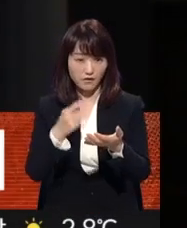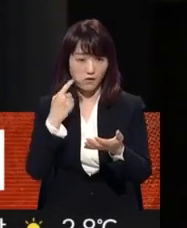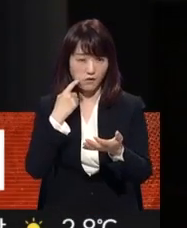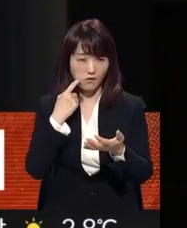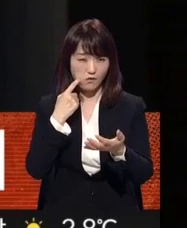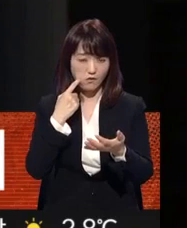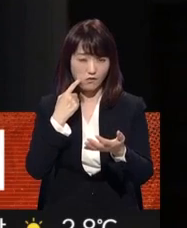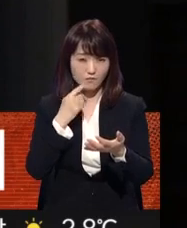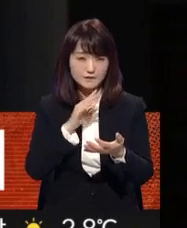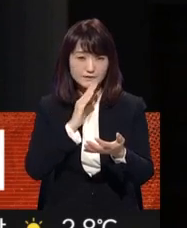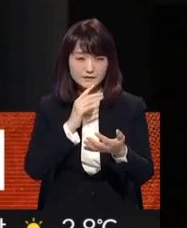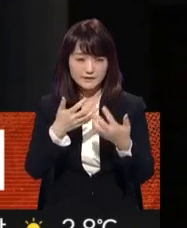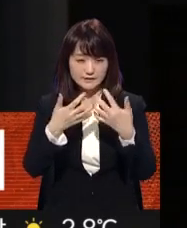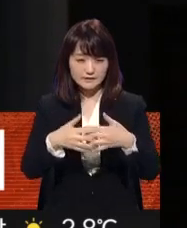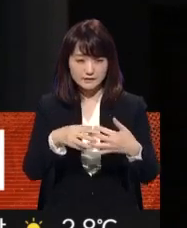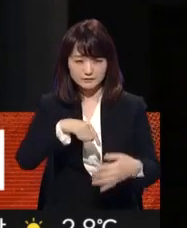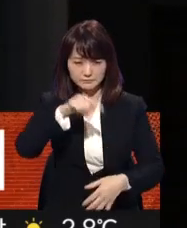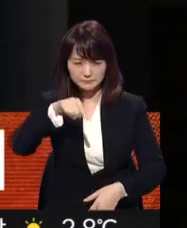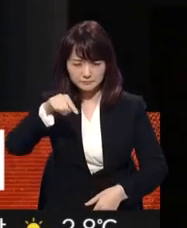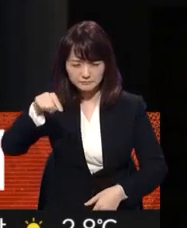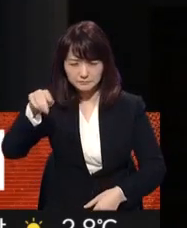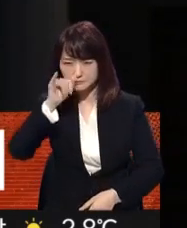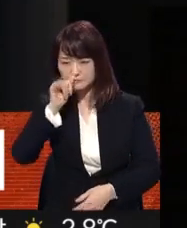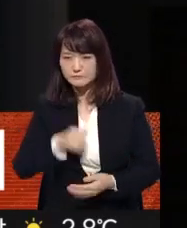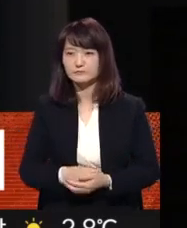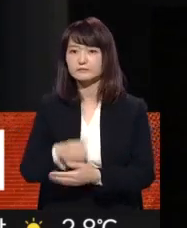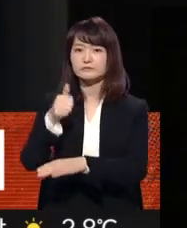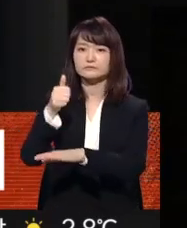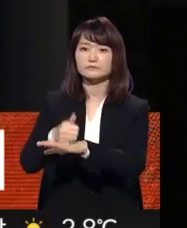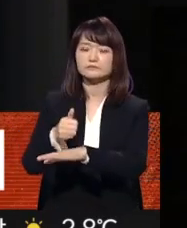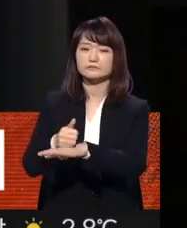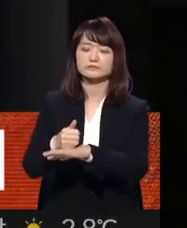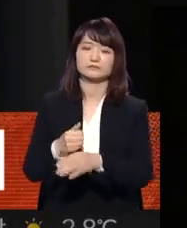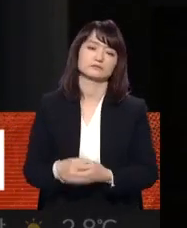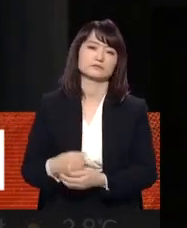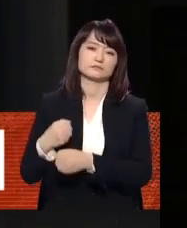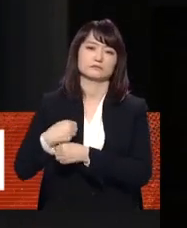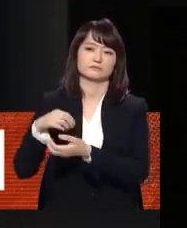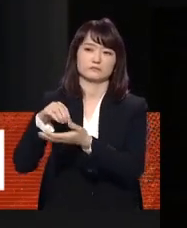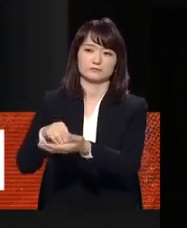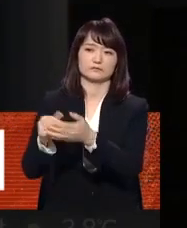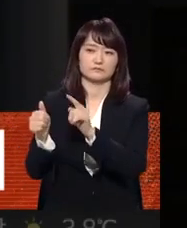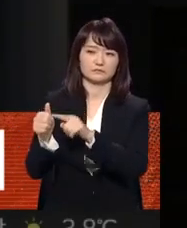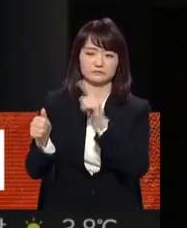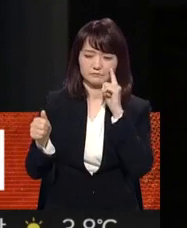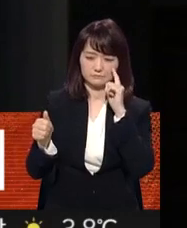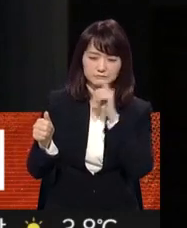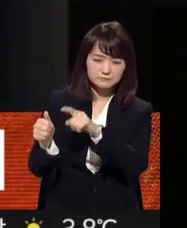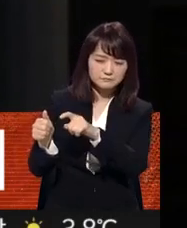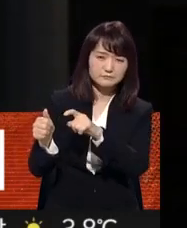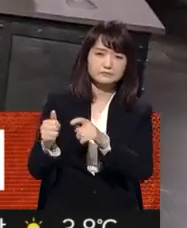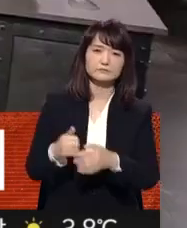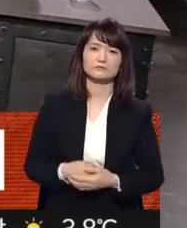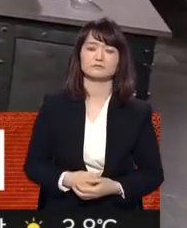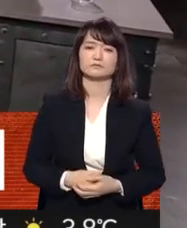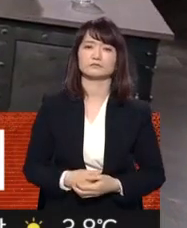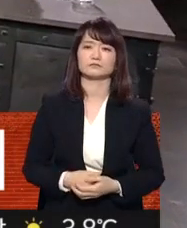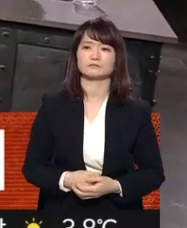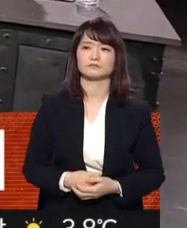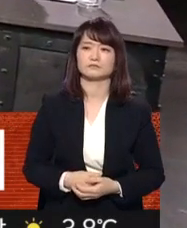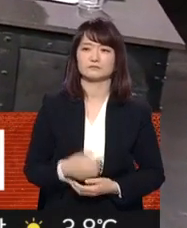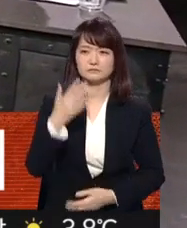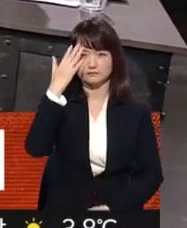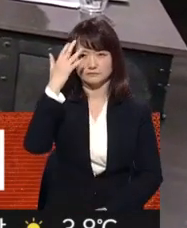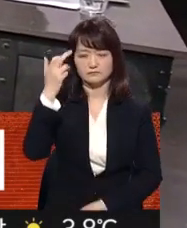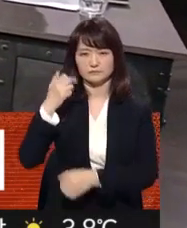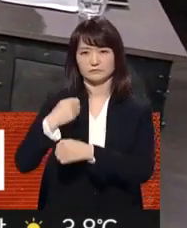탐지기 바늘이 반응을 했잖아 그렇다면이 막내 군복무 중인 막내가 좀 의심스러운데요 공무원분들이 막내가